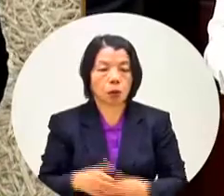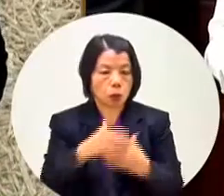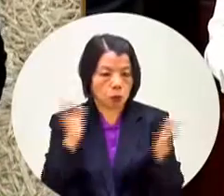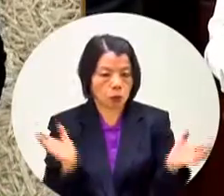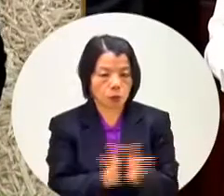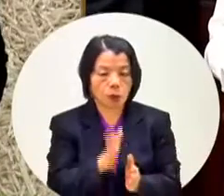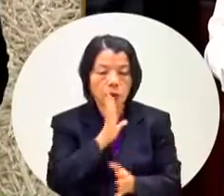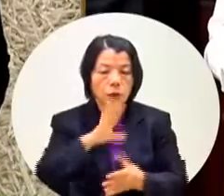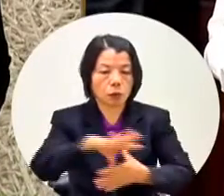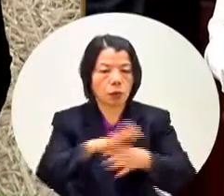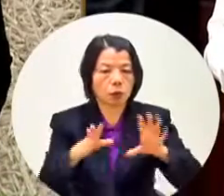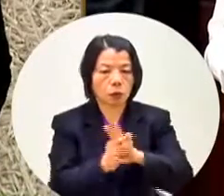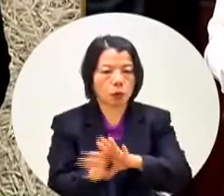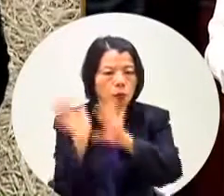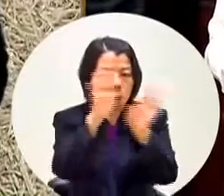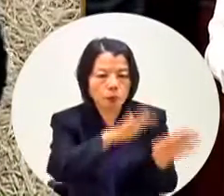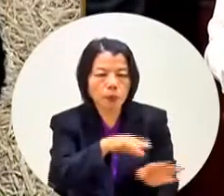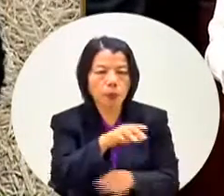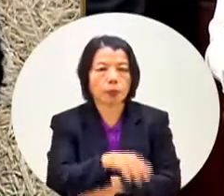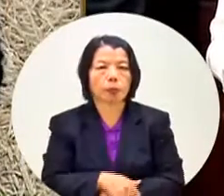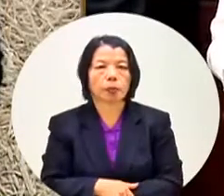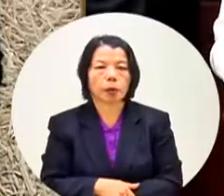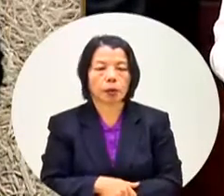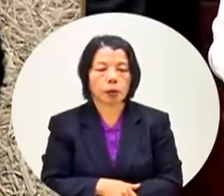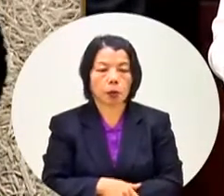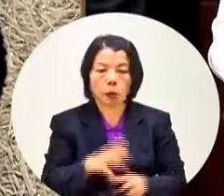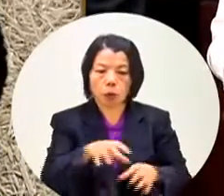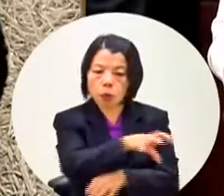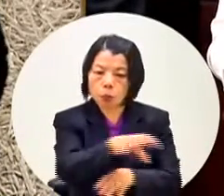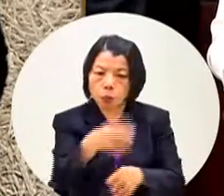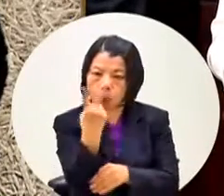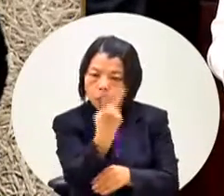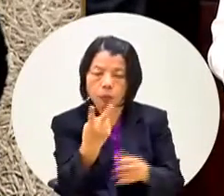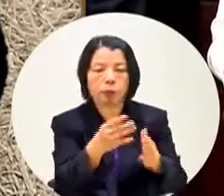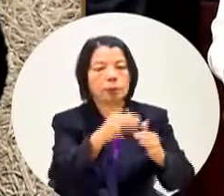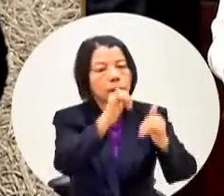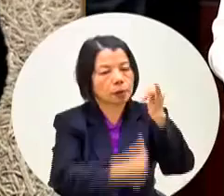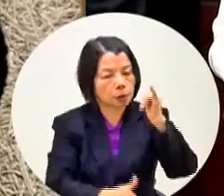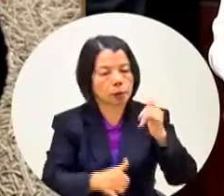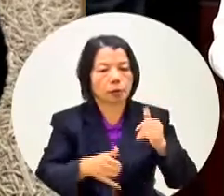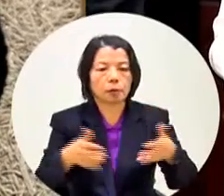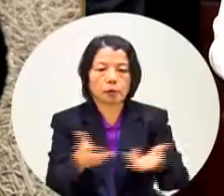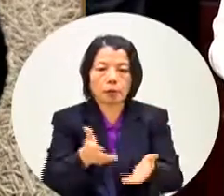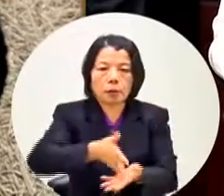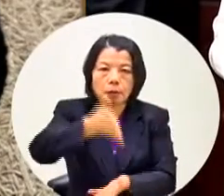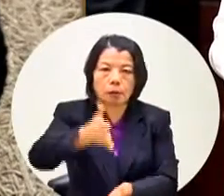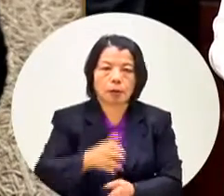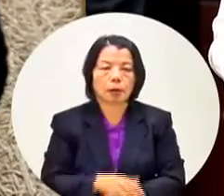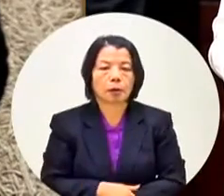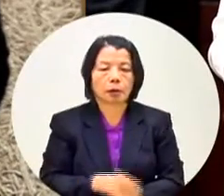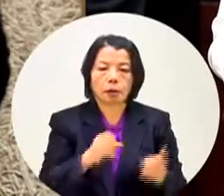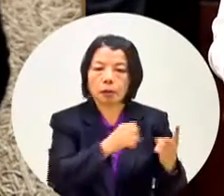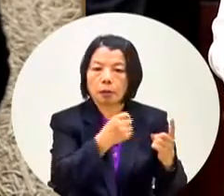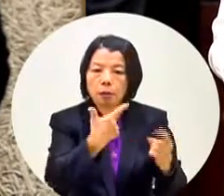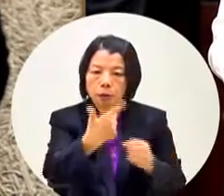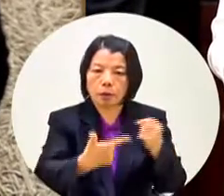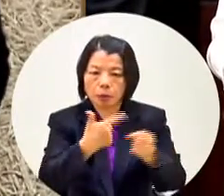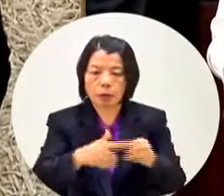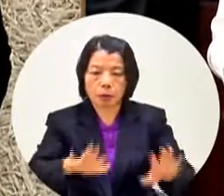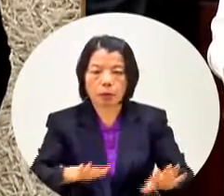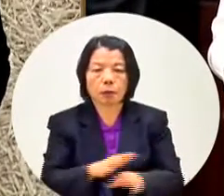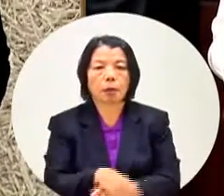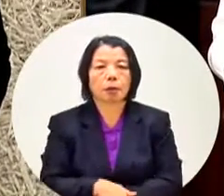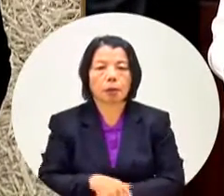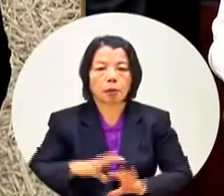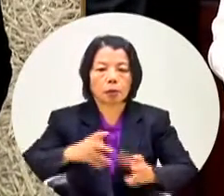目前我们跟国防部提出3000万的一个修复计划。那其实这个部分还没有核定。